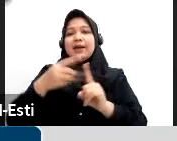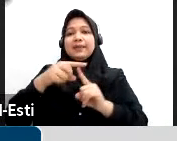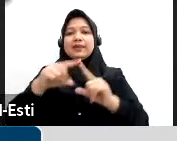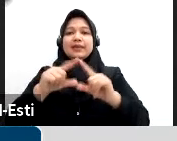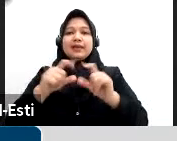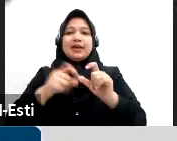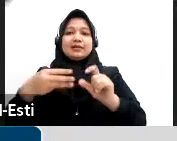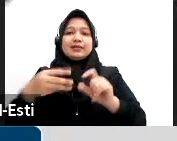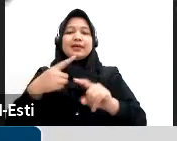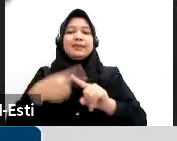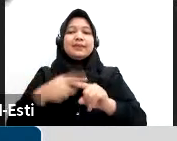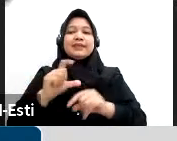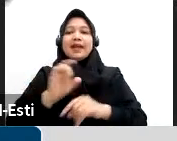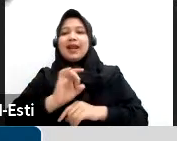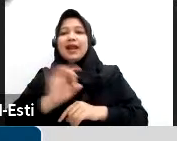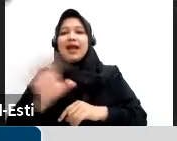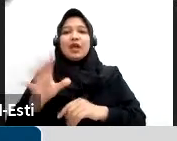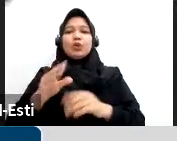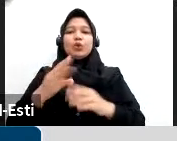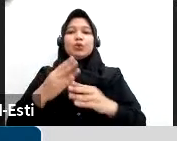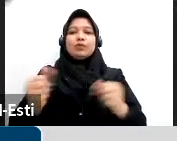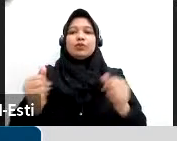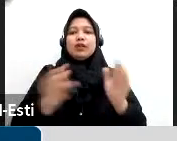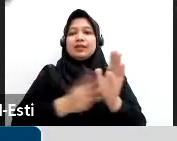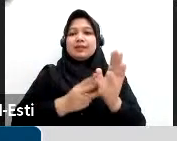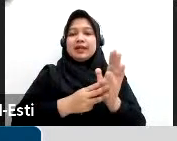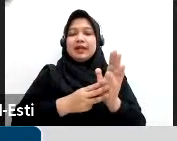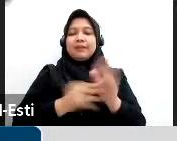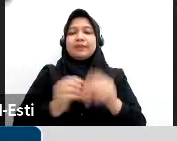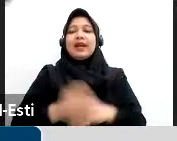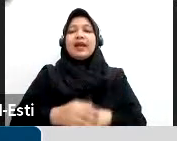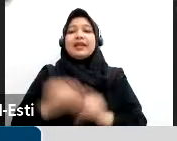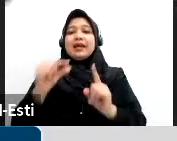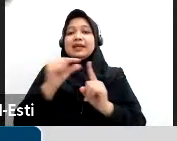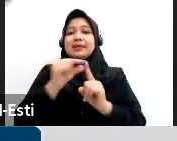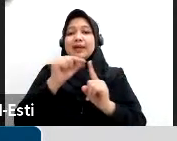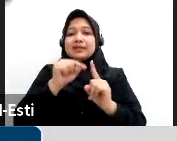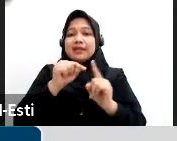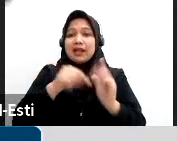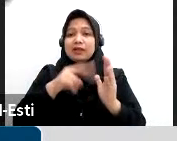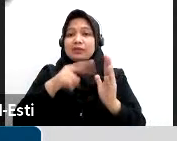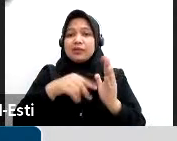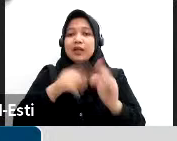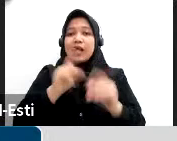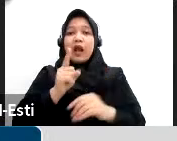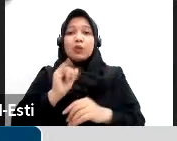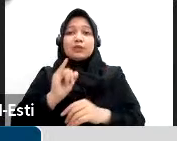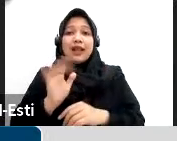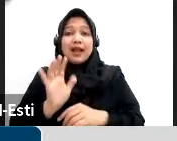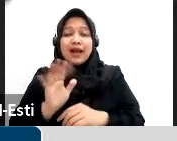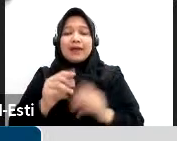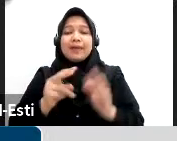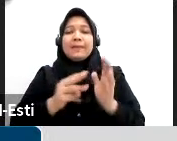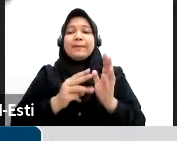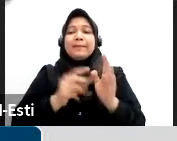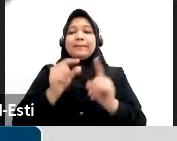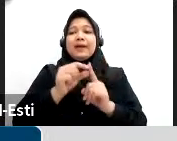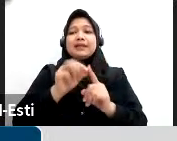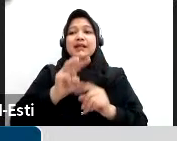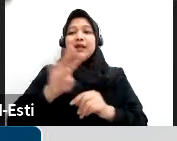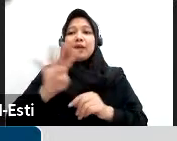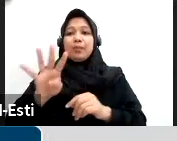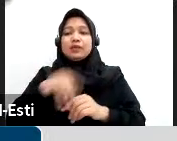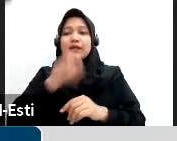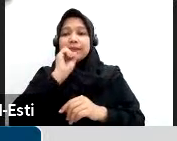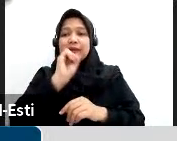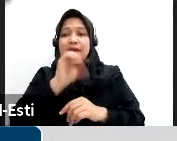yang dalam us satu penjelasan pasal tersebut Kalau tidak salah di pasal 34 MB dikatakan bahwa bahkan berapi